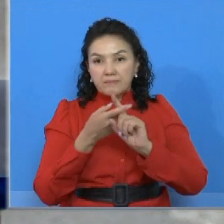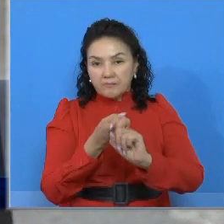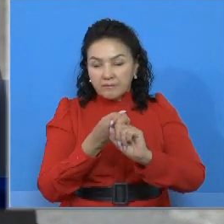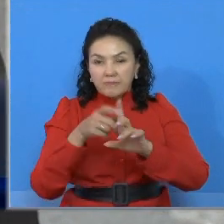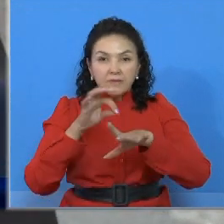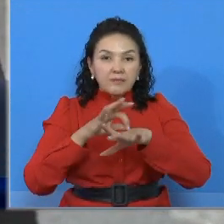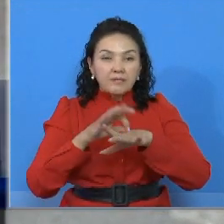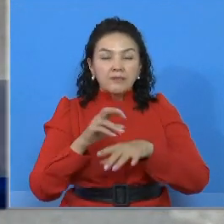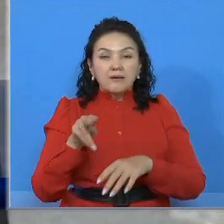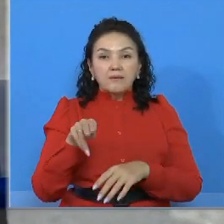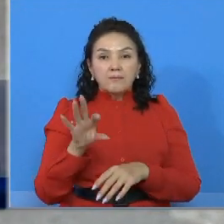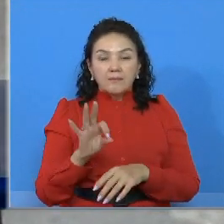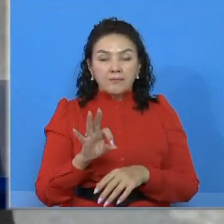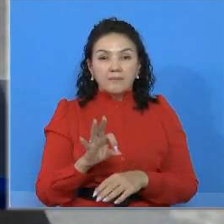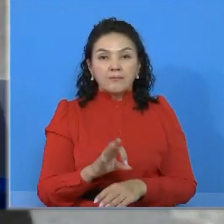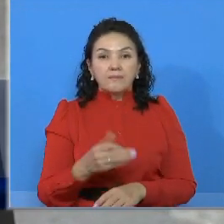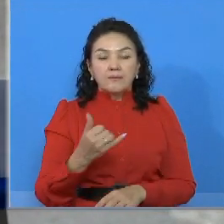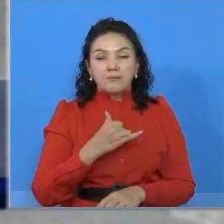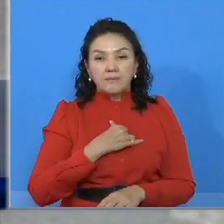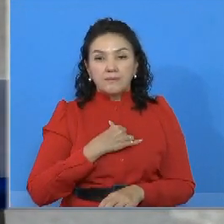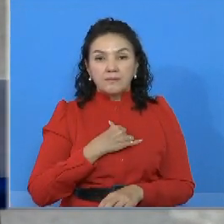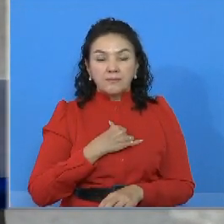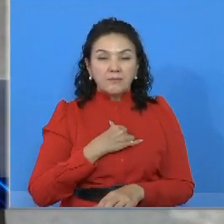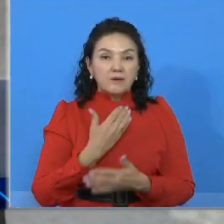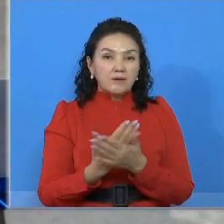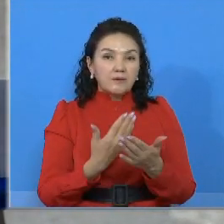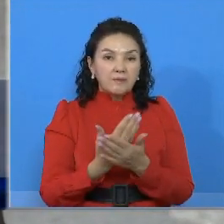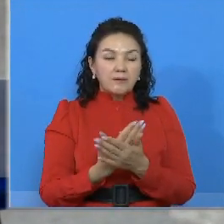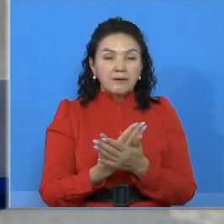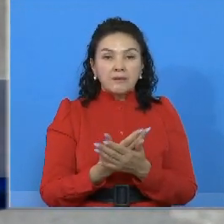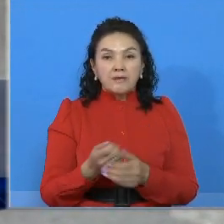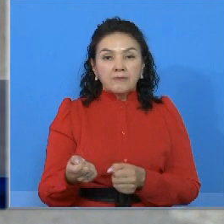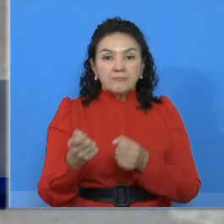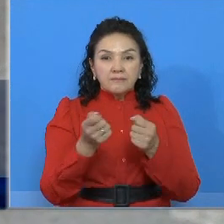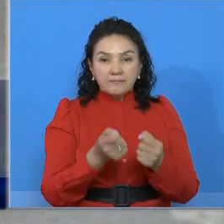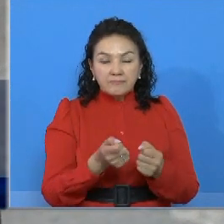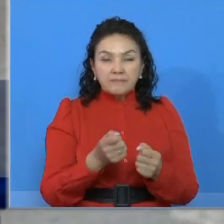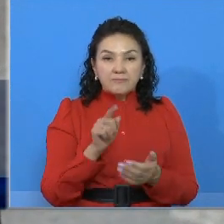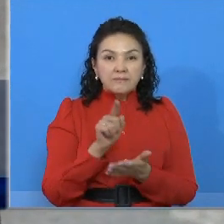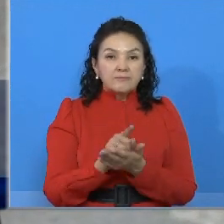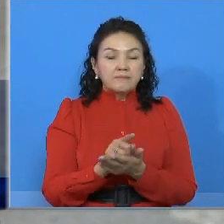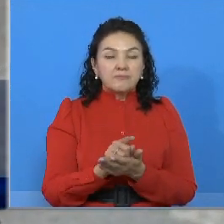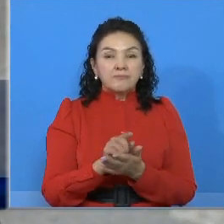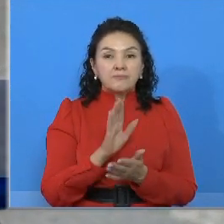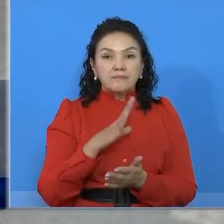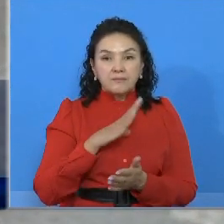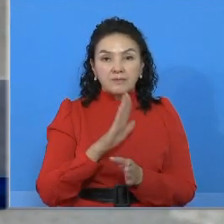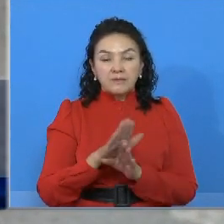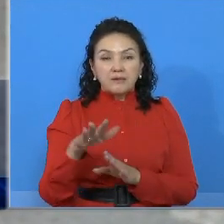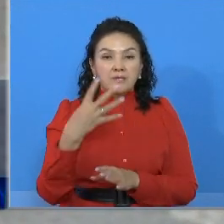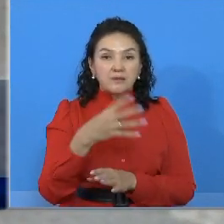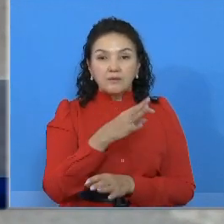по у нас по рекомендациям вообще должен быть охват не менее 40